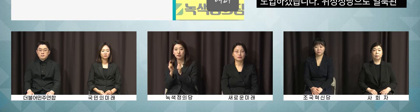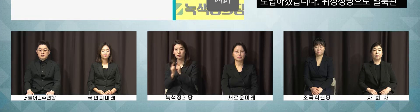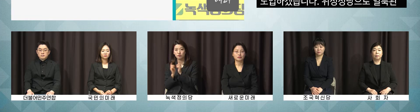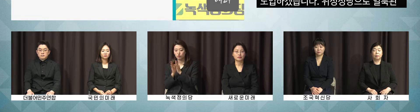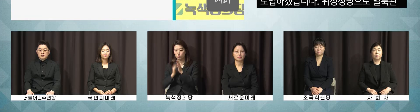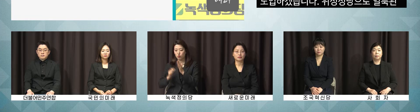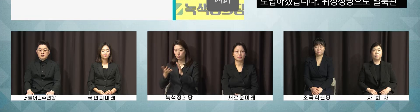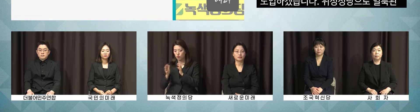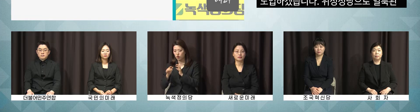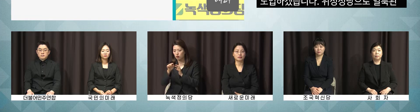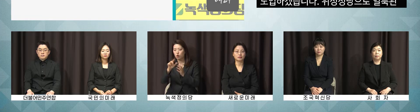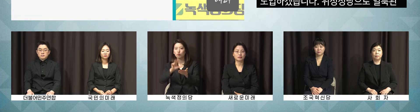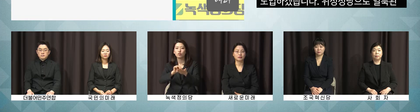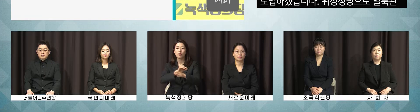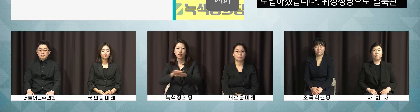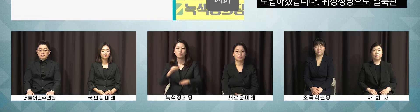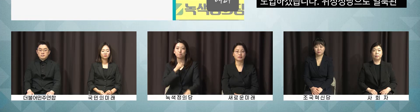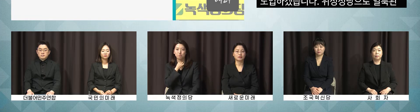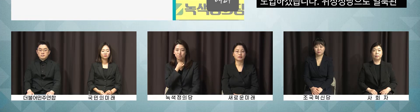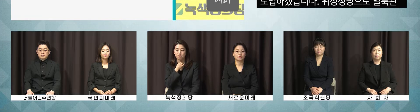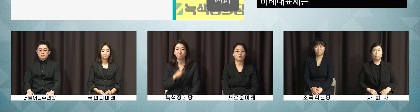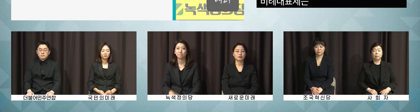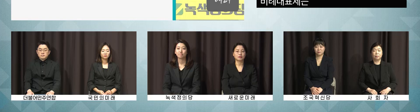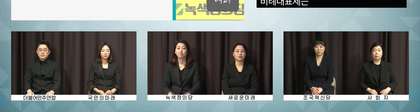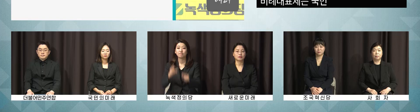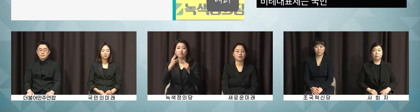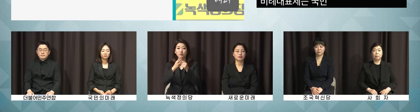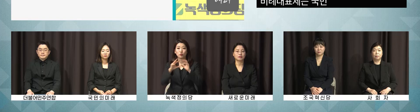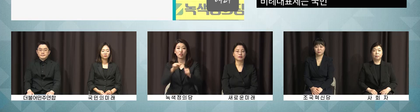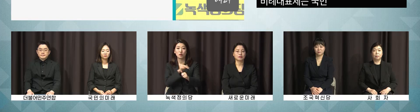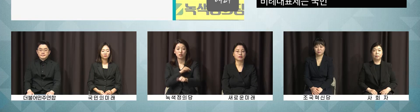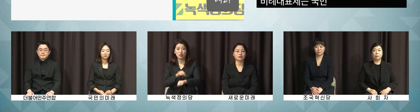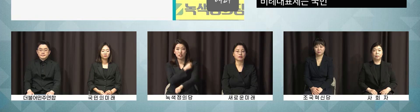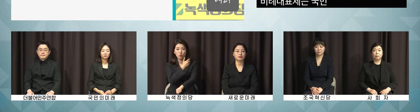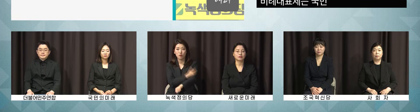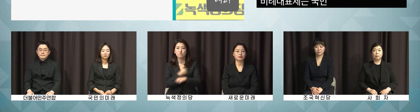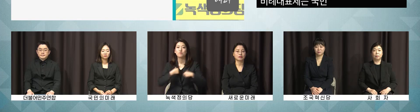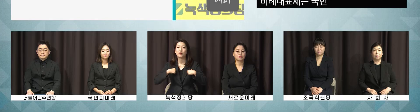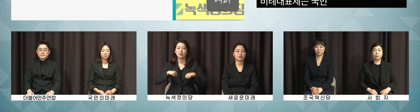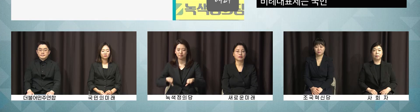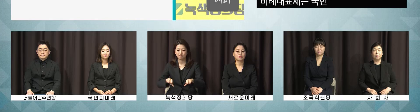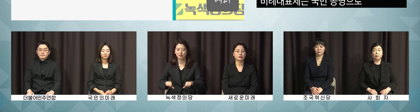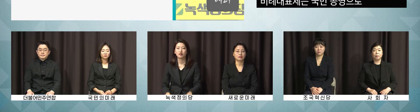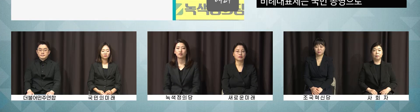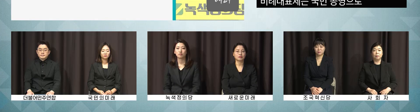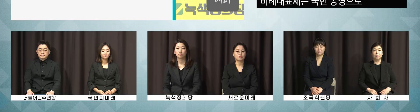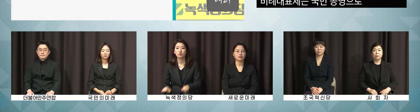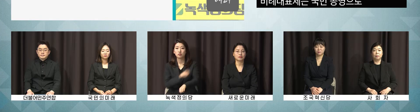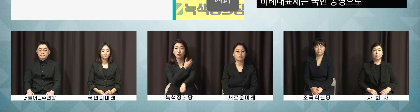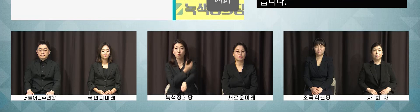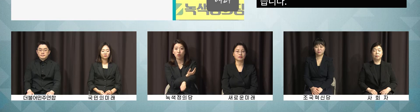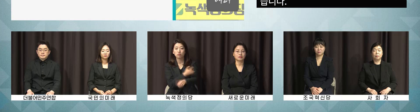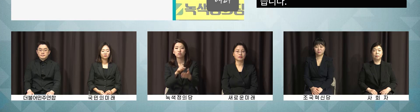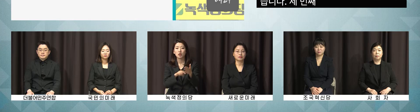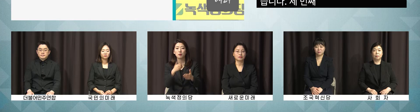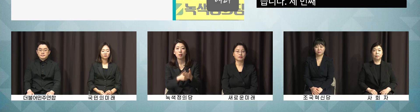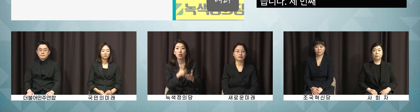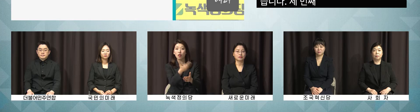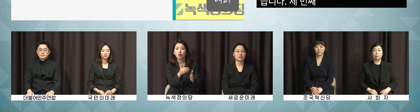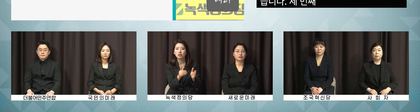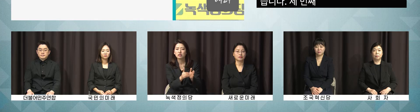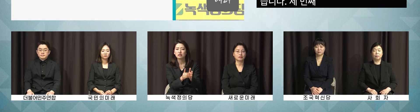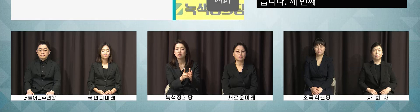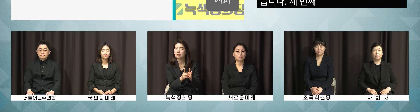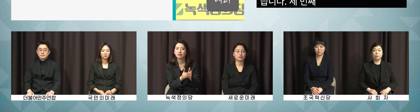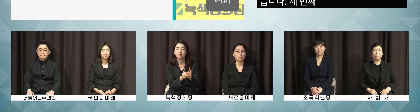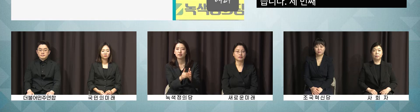통해서 문제를 해결하겠습니다. 세 번째, 국회의원 특권을 폐지하도록 하겠습니다. 특권은 단순히 세비삭감으로 끝날 문제가